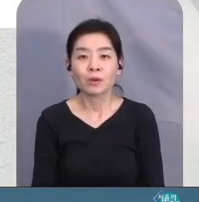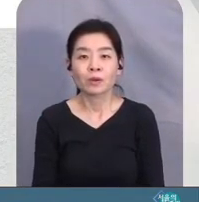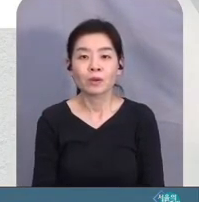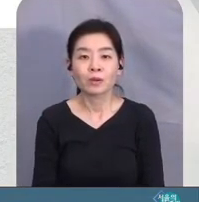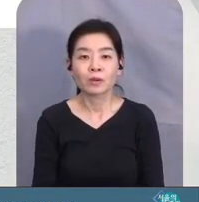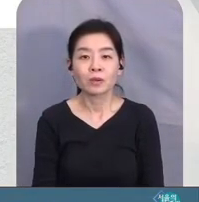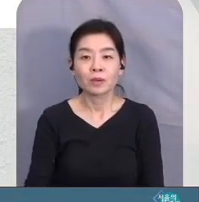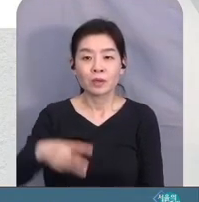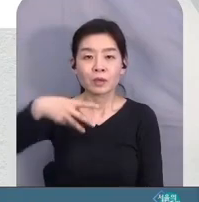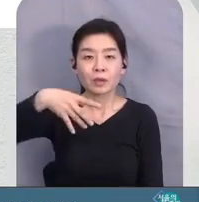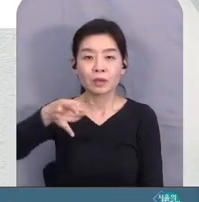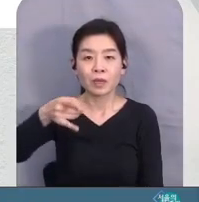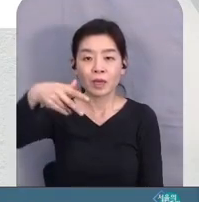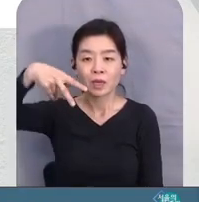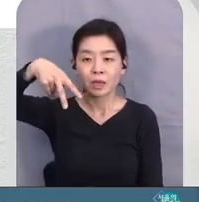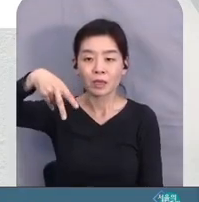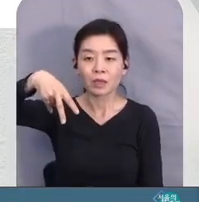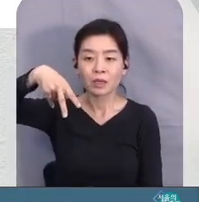세슘이